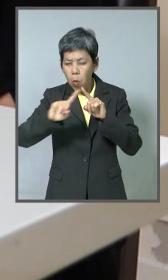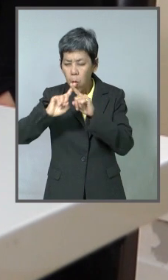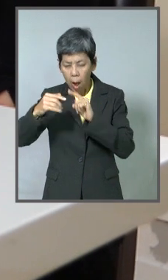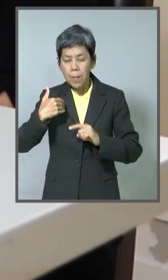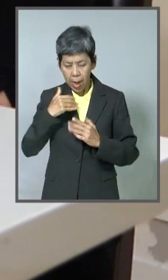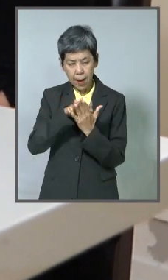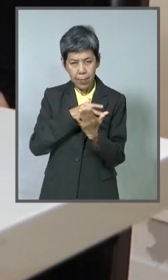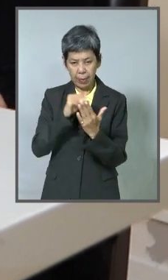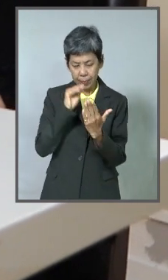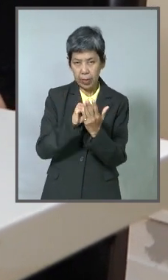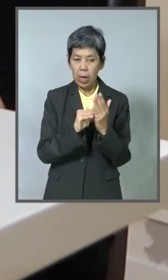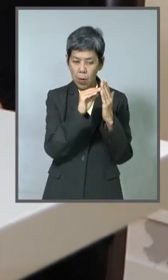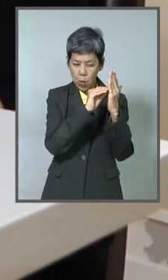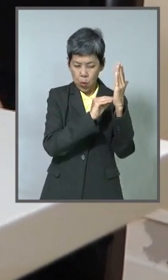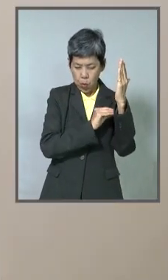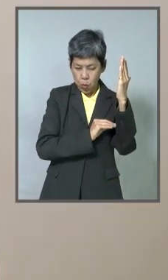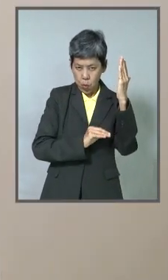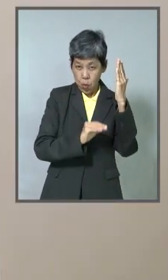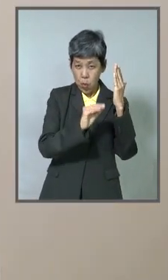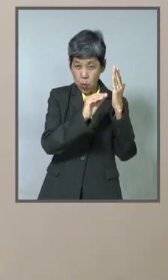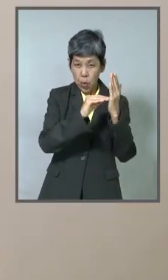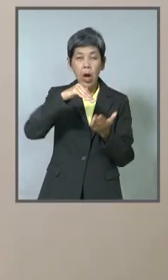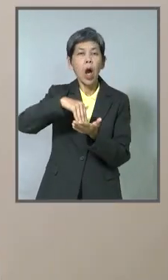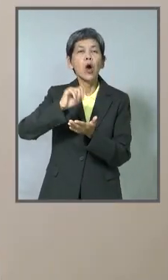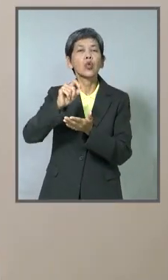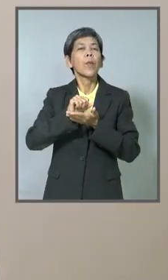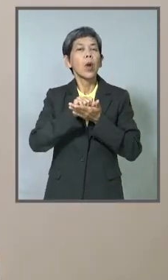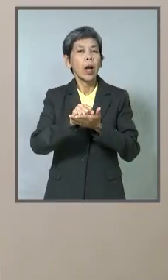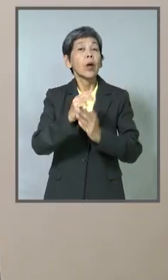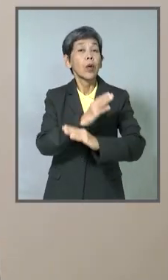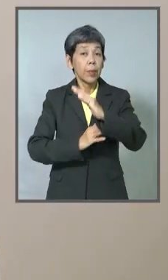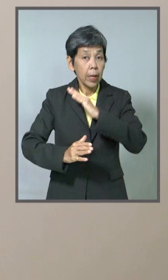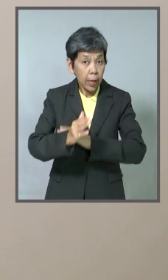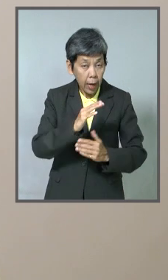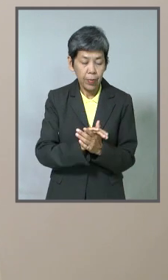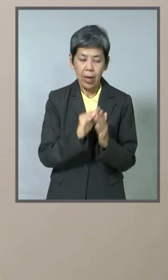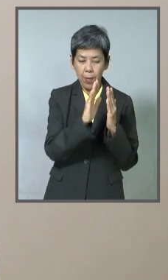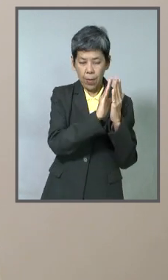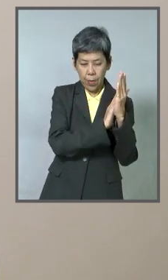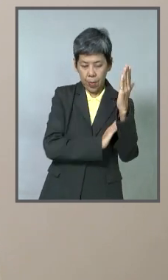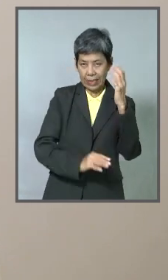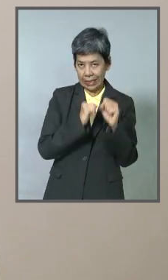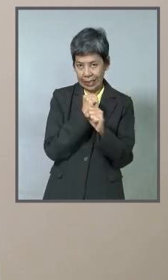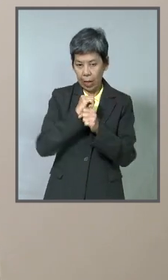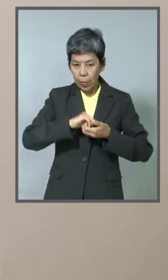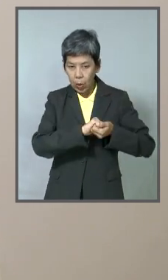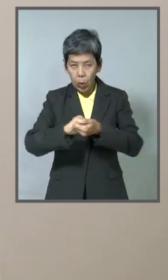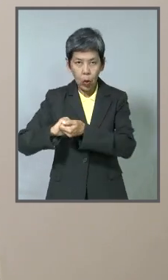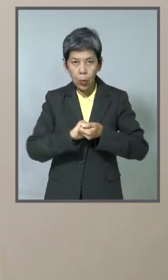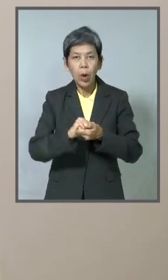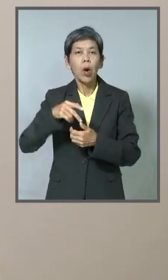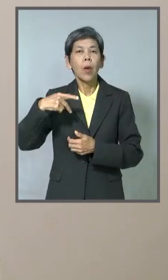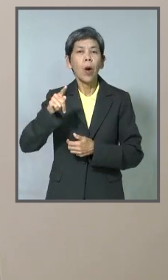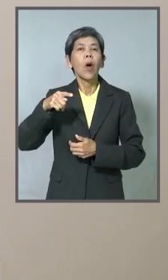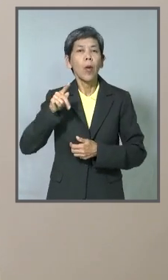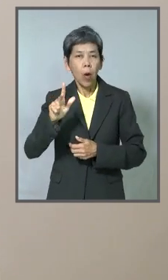จะให้จังหวัดทุกจังหวัดนะคะซึ่งเป็นศูนย์บริการคนพิการจังหวัดเนี่ยทำงานร่วมกับปภ.จังหวัด